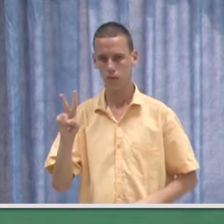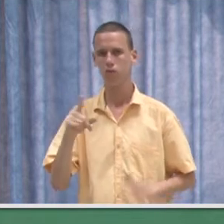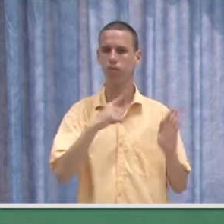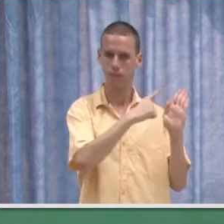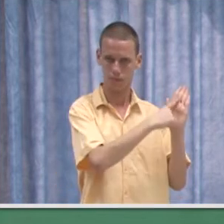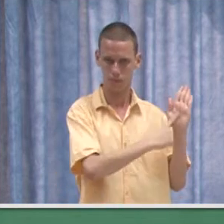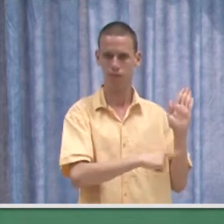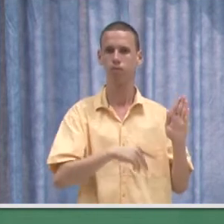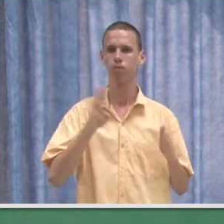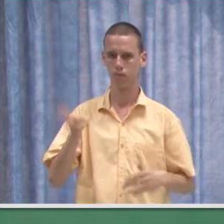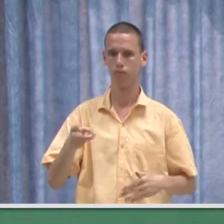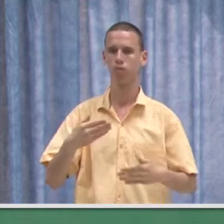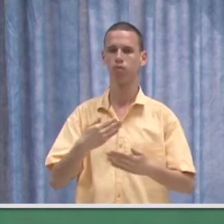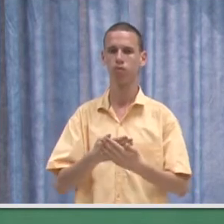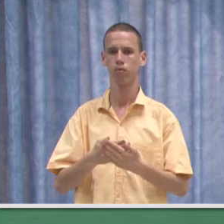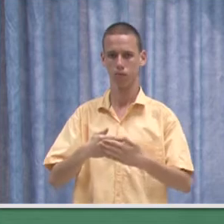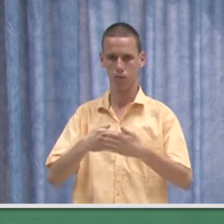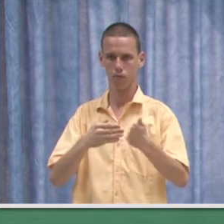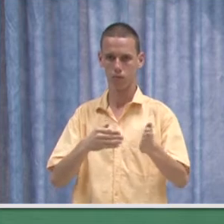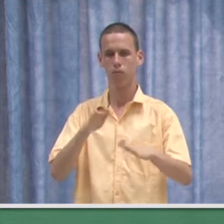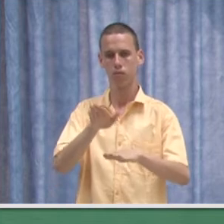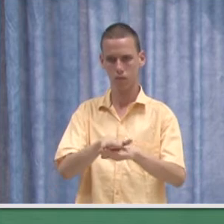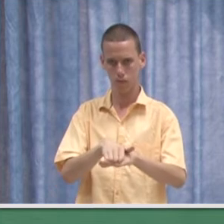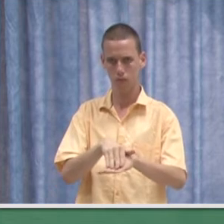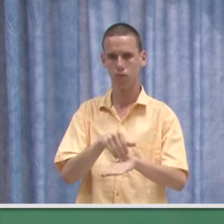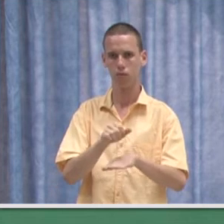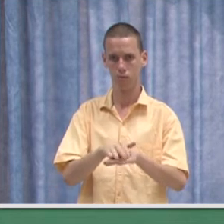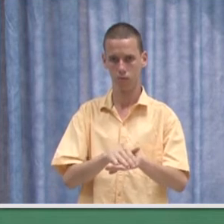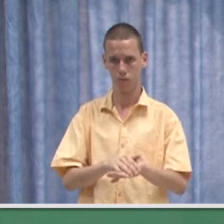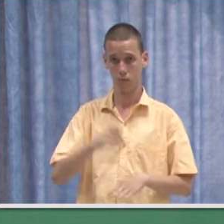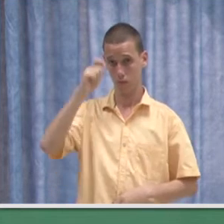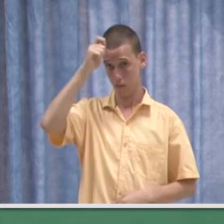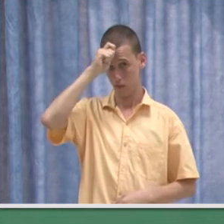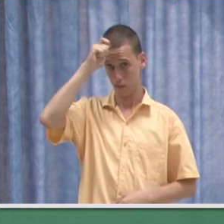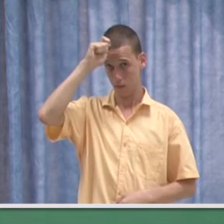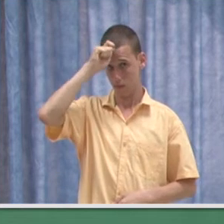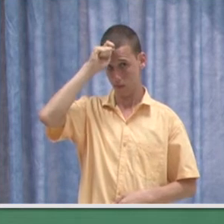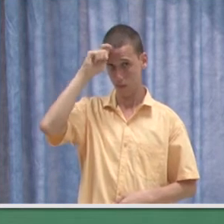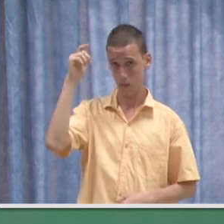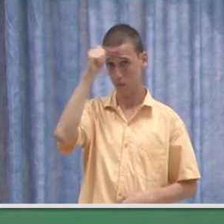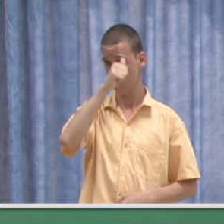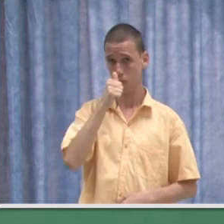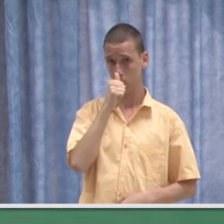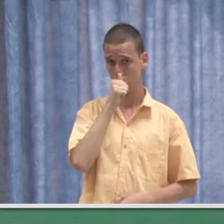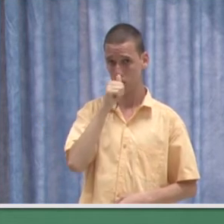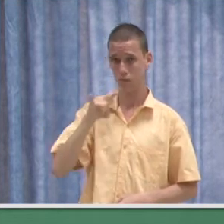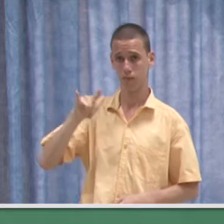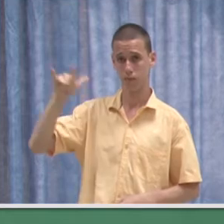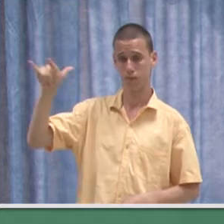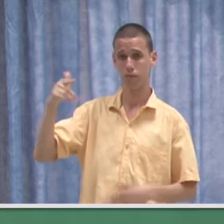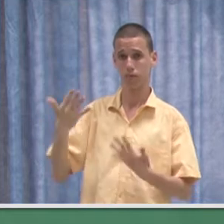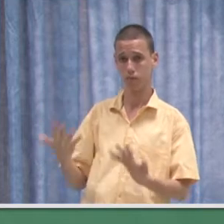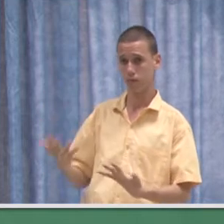airlines, par exemple Turkish Airlines, Ethiopian, ils montraient l'intérêt pour commencer une cesser dans un, ils ont plutôt bonne activité